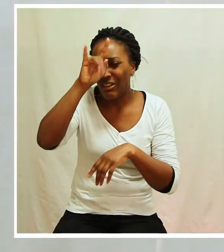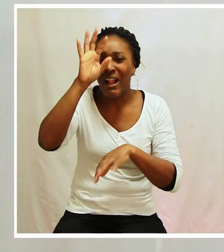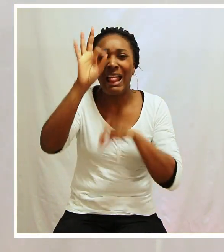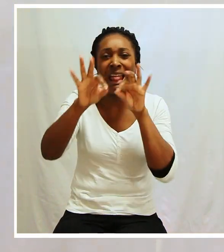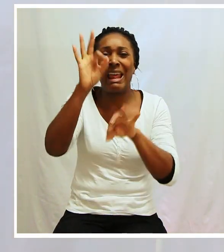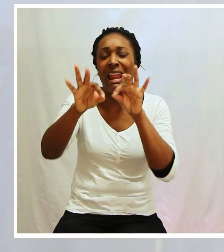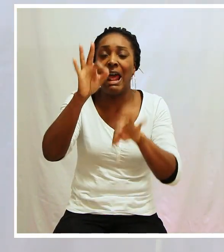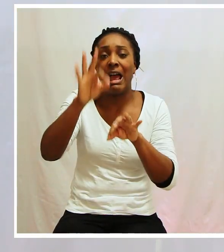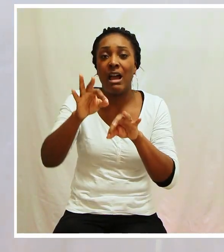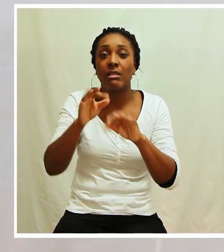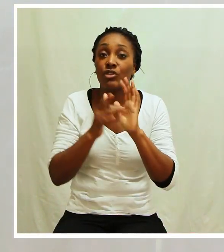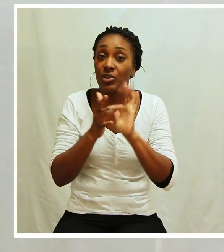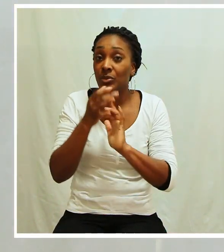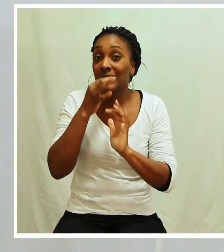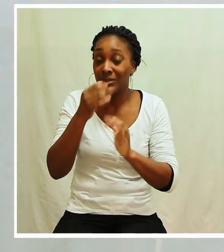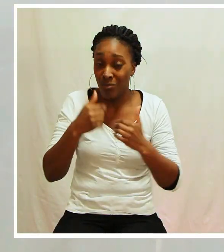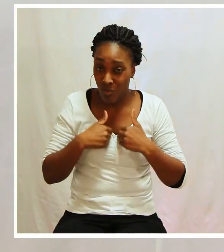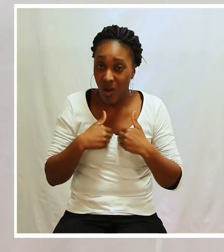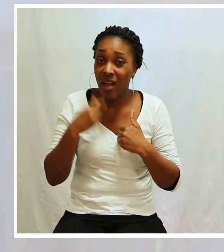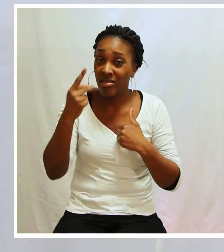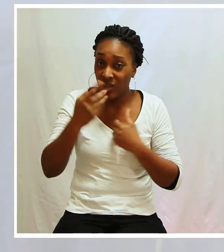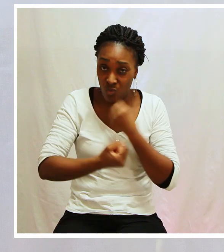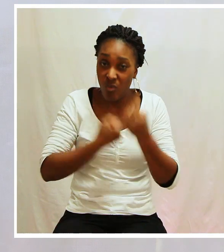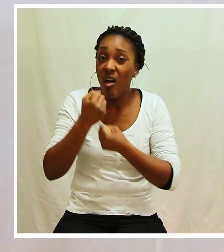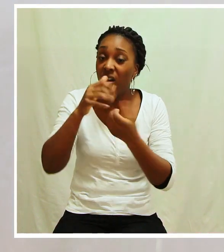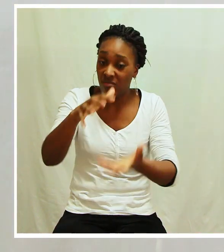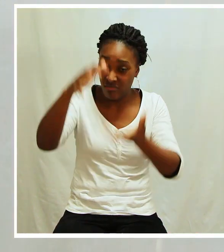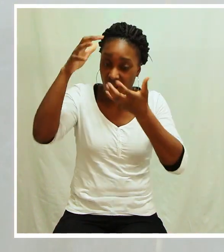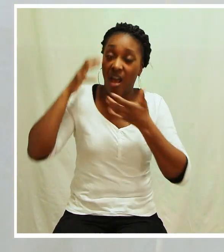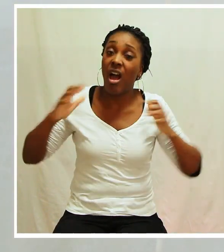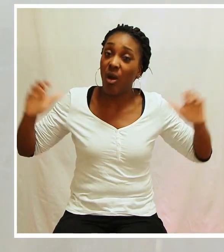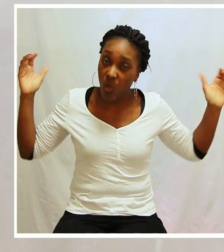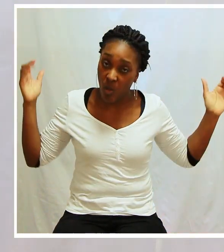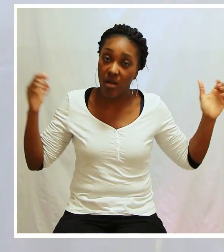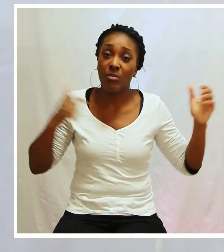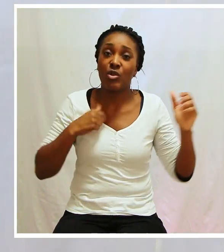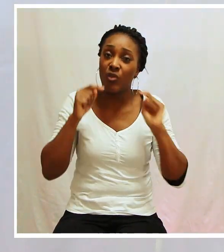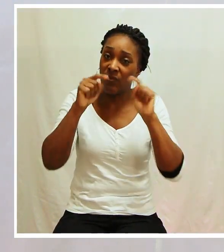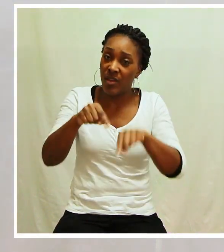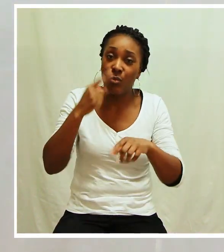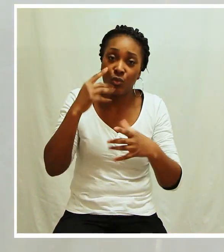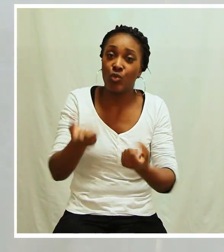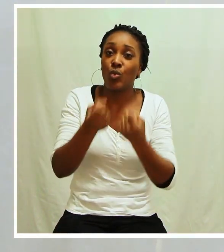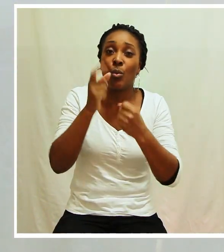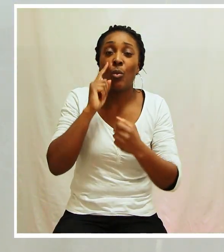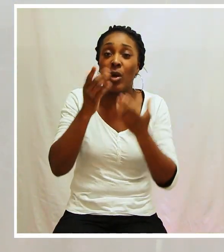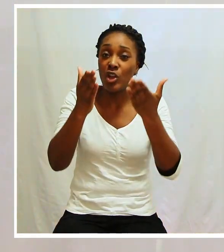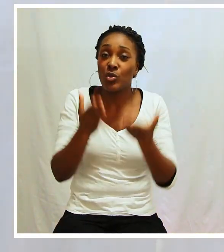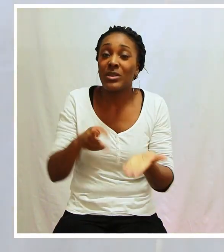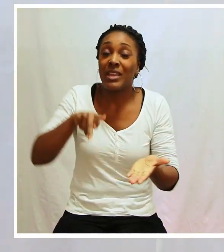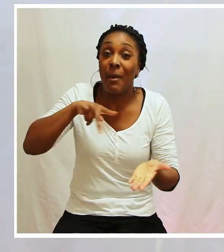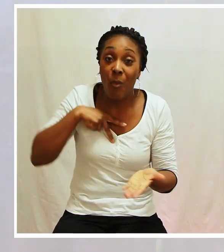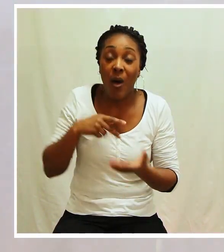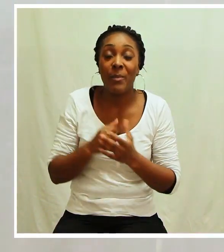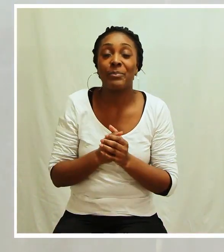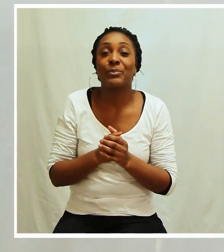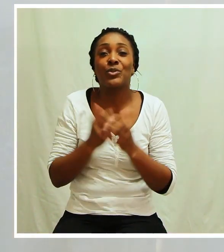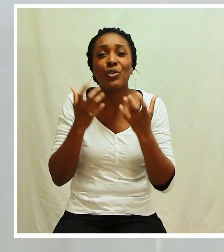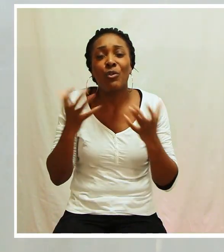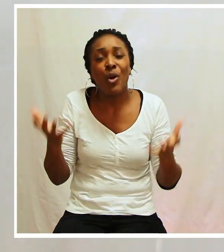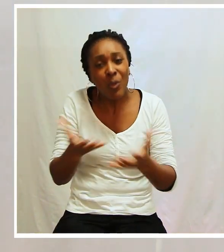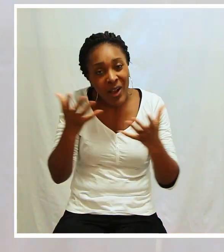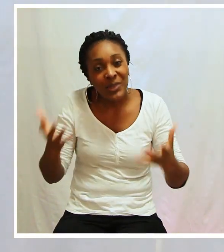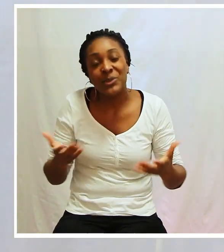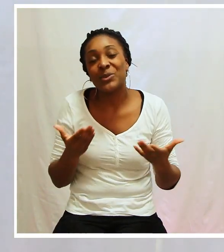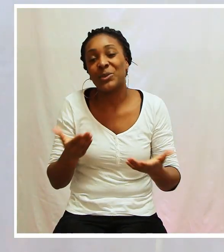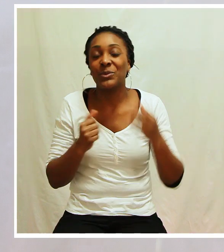j'ai porté à la croix tes douleurs. Et je viens à ton secours, tu m'appartiens. Et j'aimerais vraiment te fortifier aujourd'hui